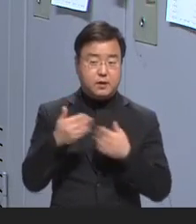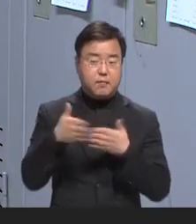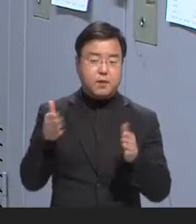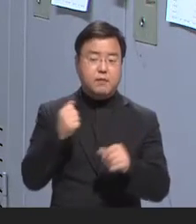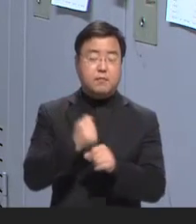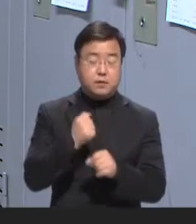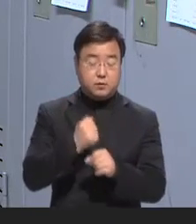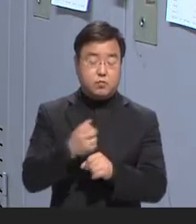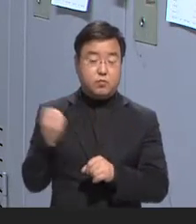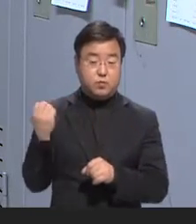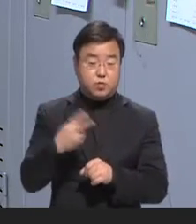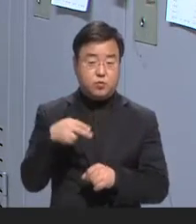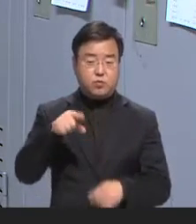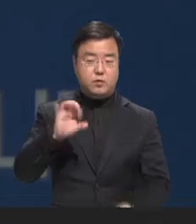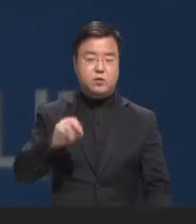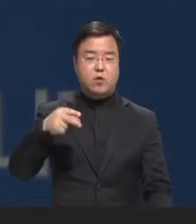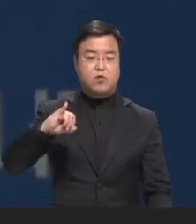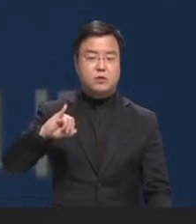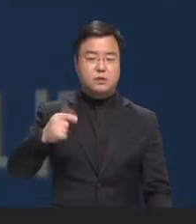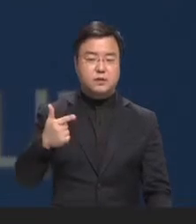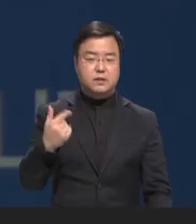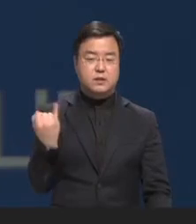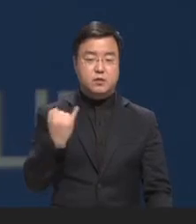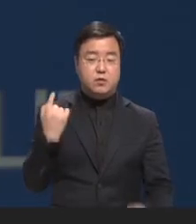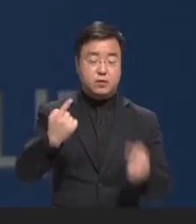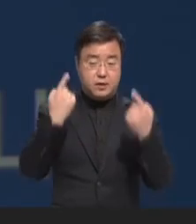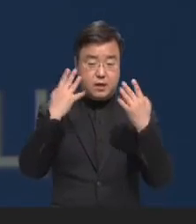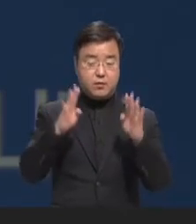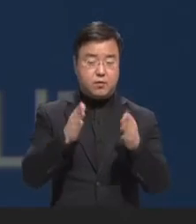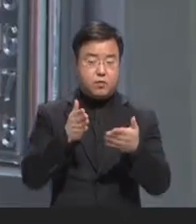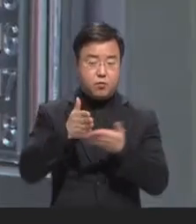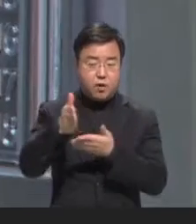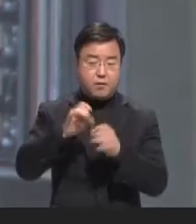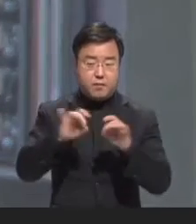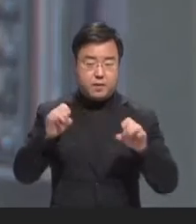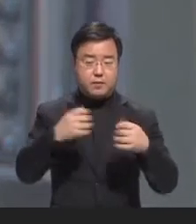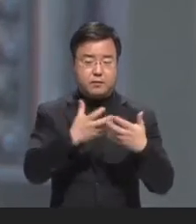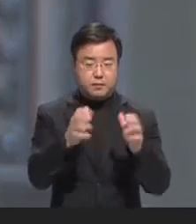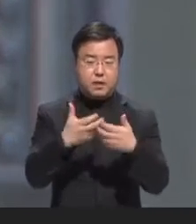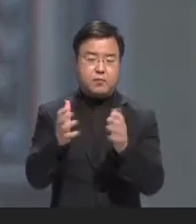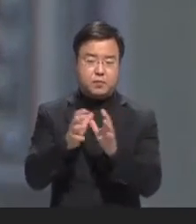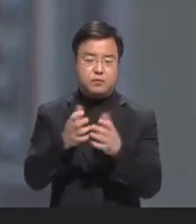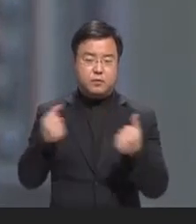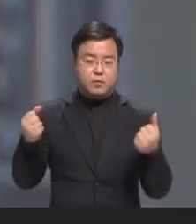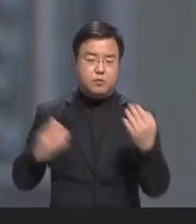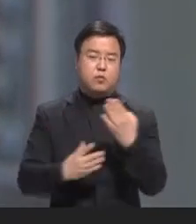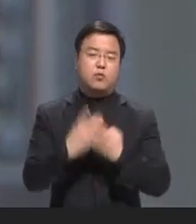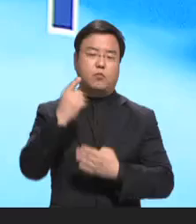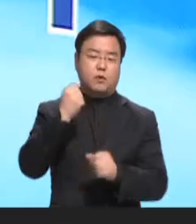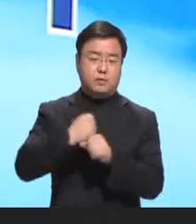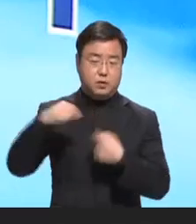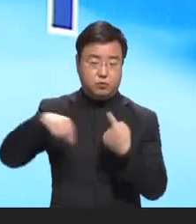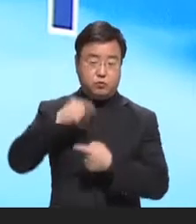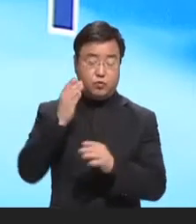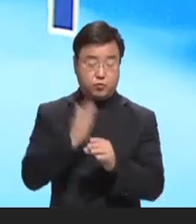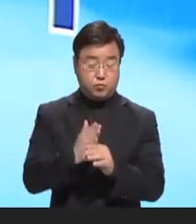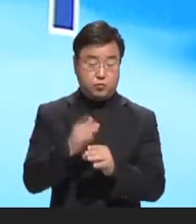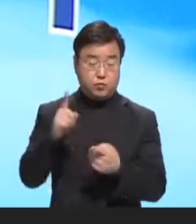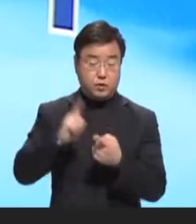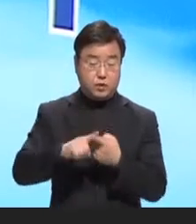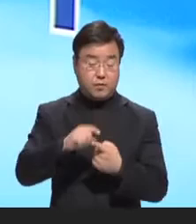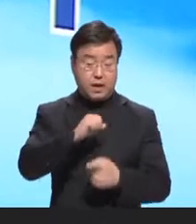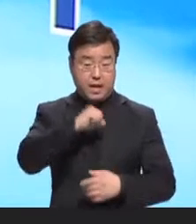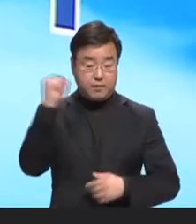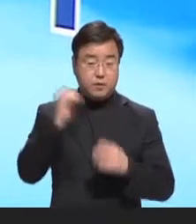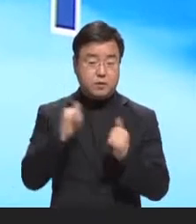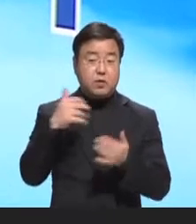성신여대는 단과대별로 나뉘어 운영하던 고시실을 한 곳으로 통합 지원하고 있습니다. 고시 합격자 수에 따라 학교 위상이